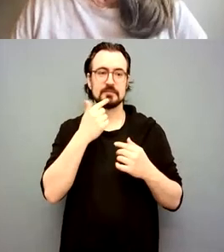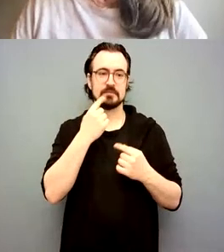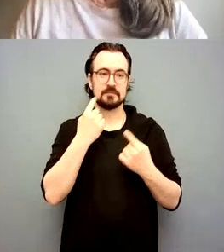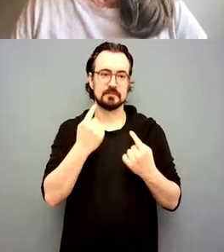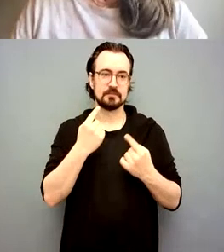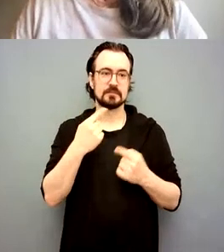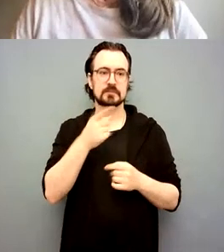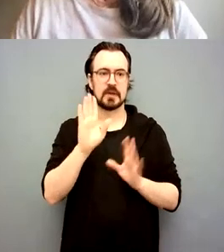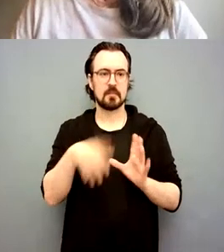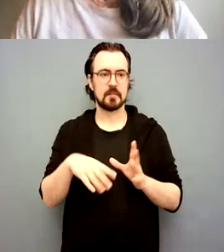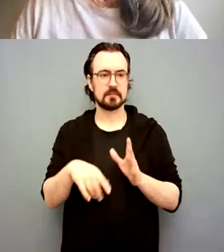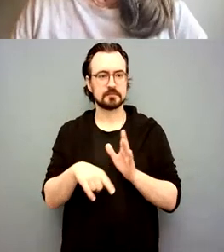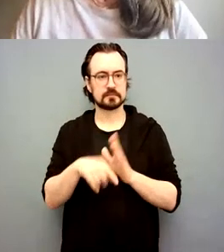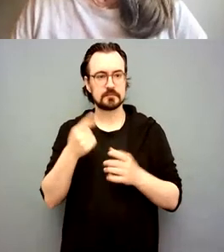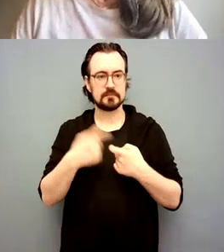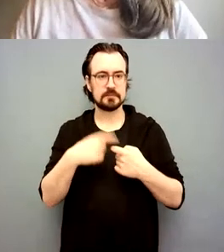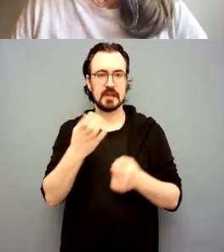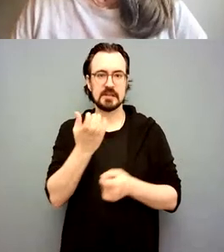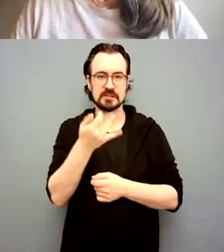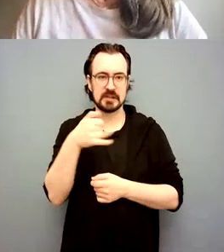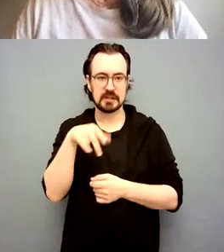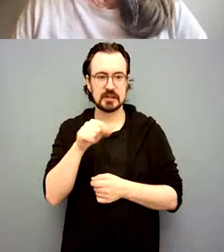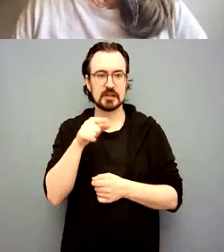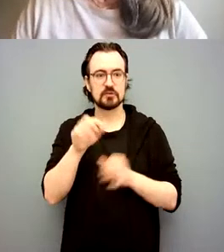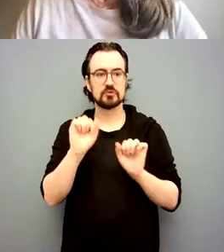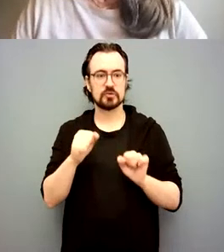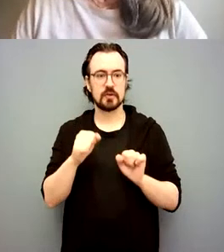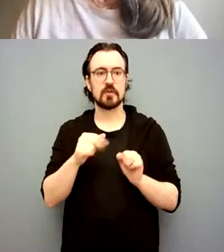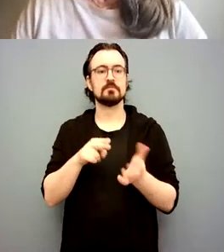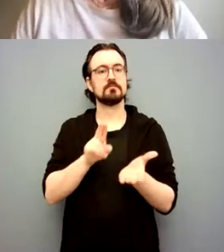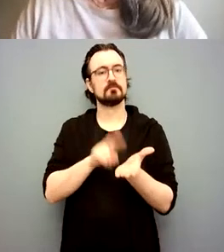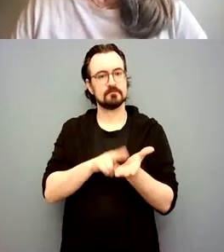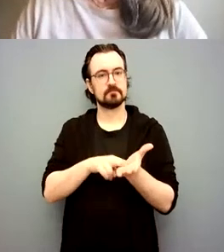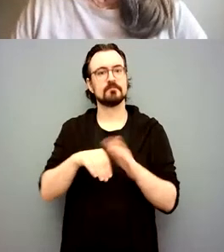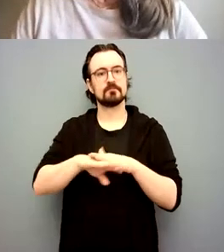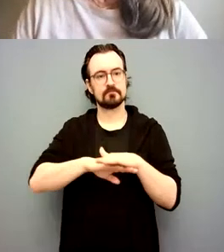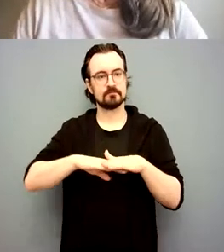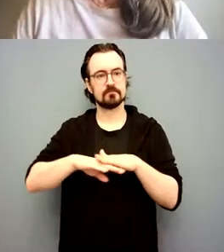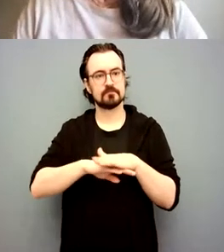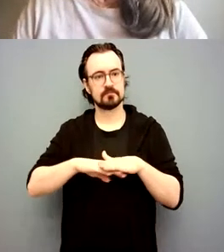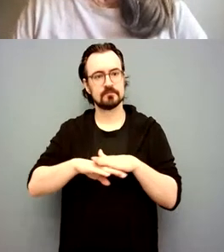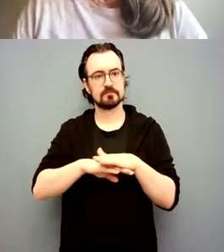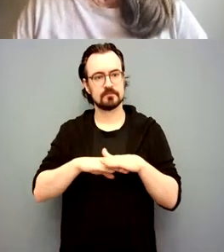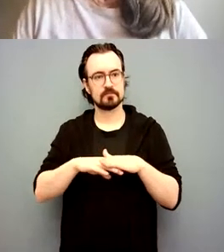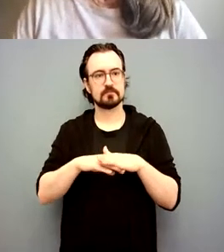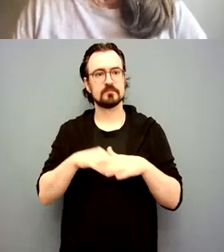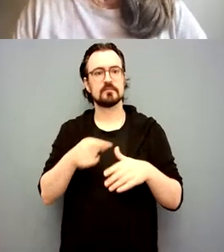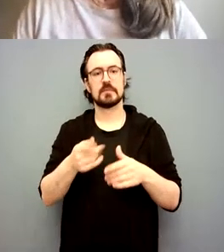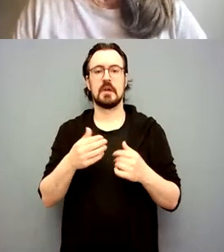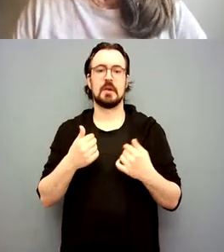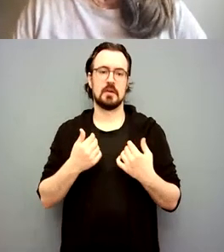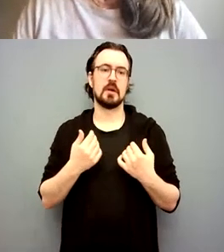det här med screening, att den ska vara evidensbaserad.